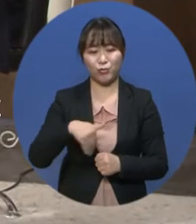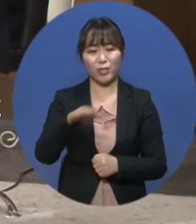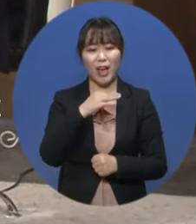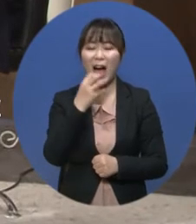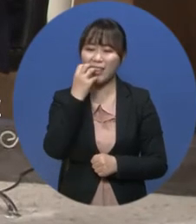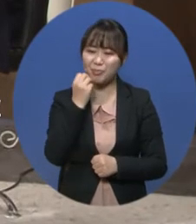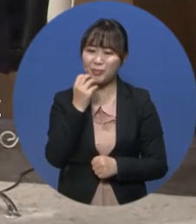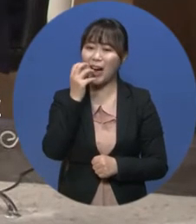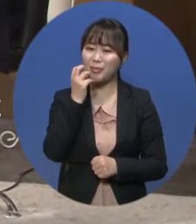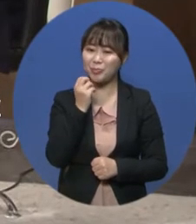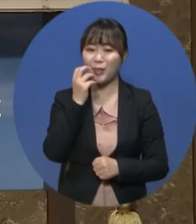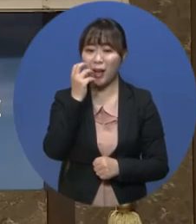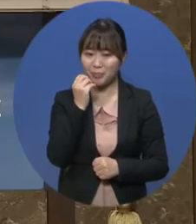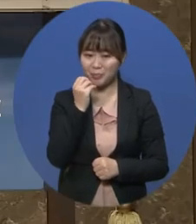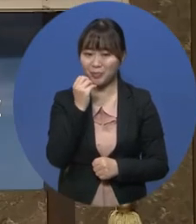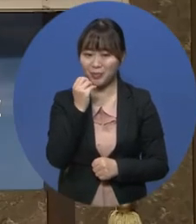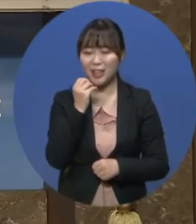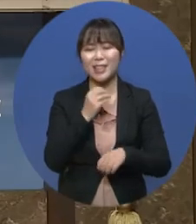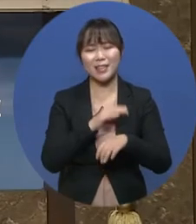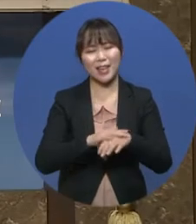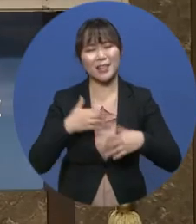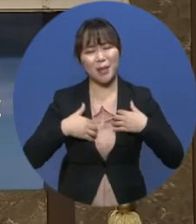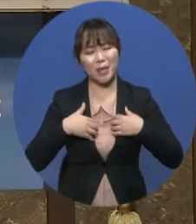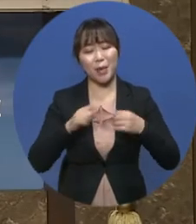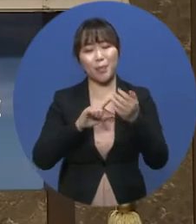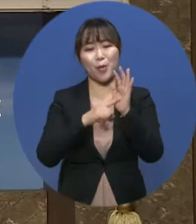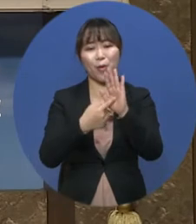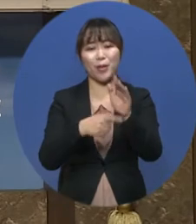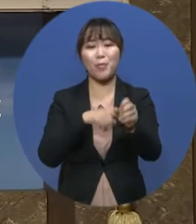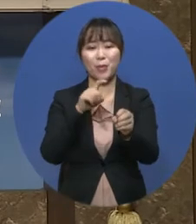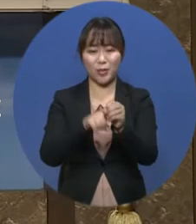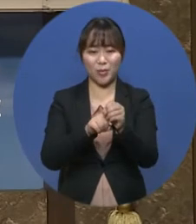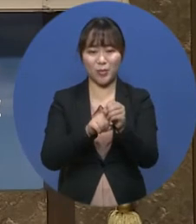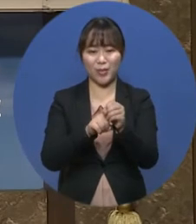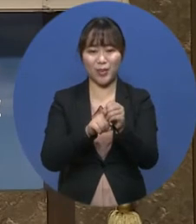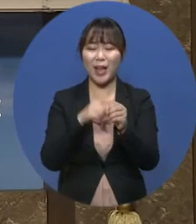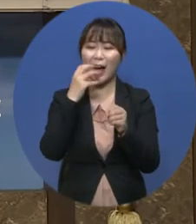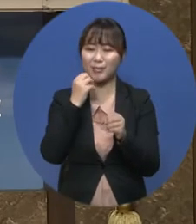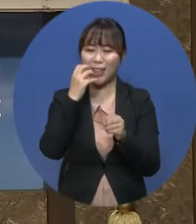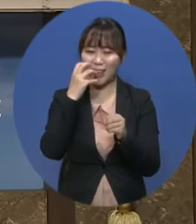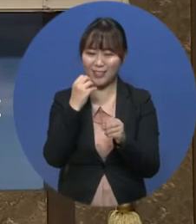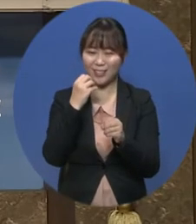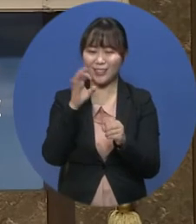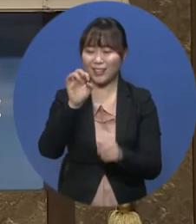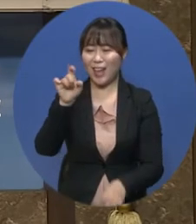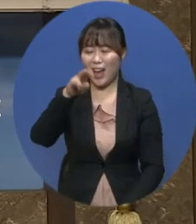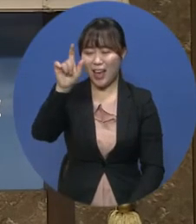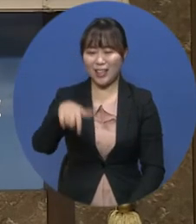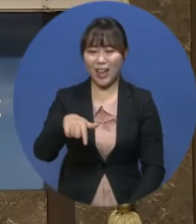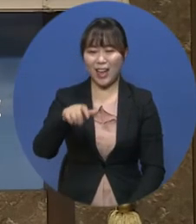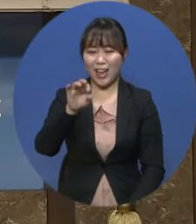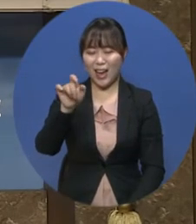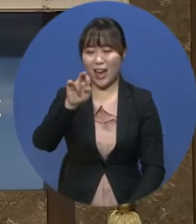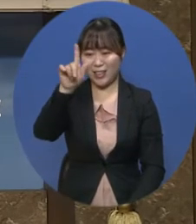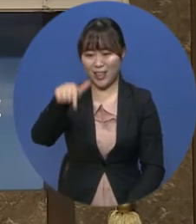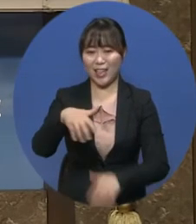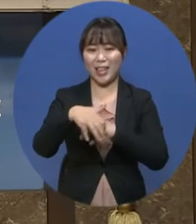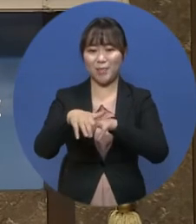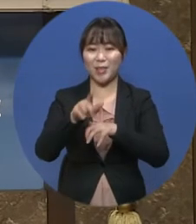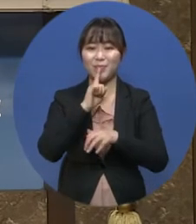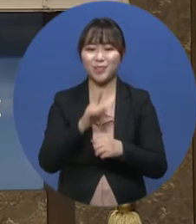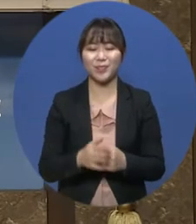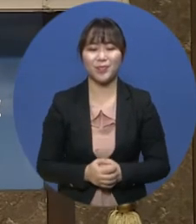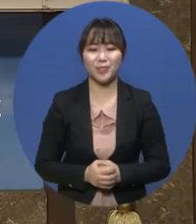이렇게 힘든 것을 아주 잘 좀 재미나게 표현하기 위해서 예 아 삭아서 4일 이렇게 했는데 예